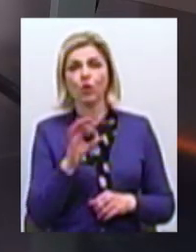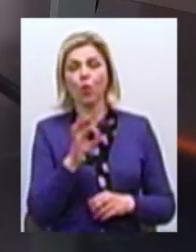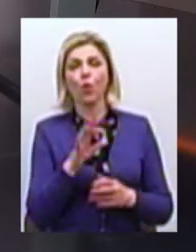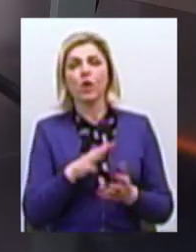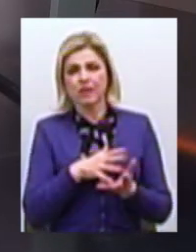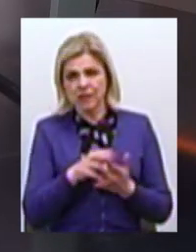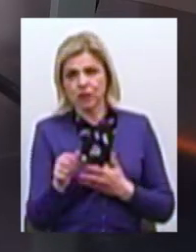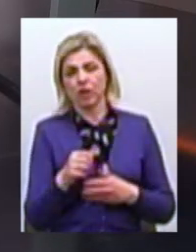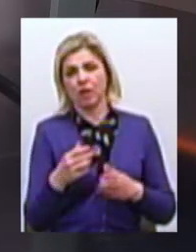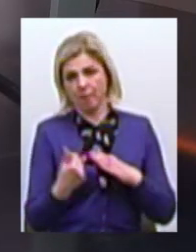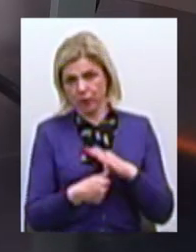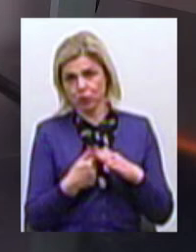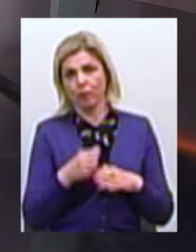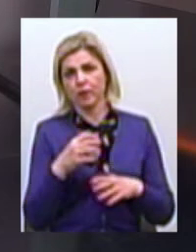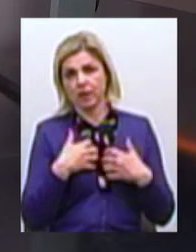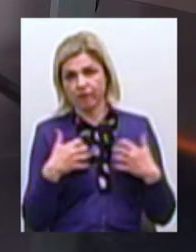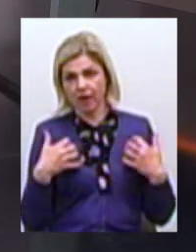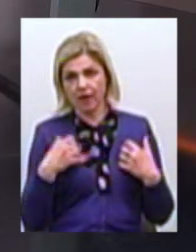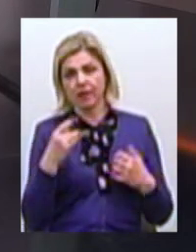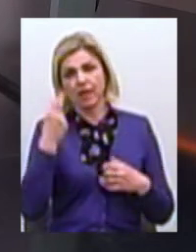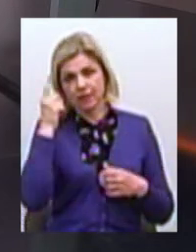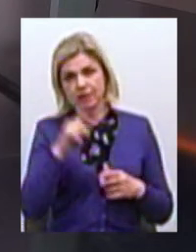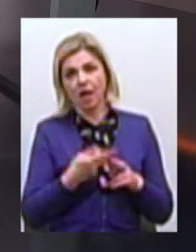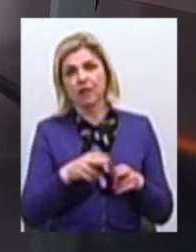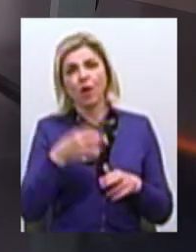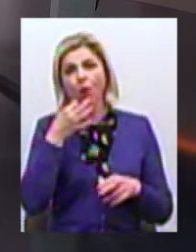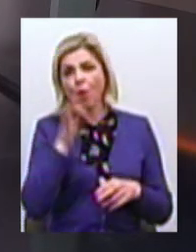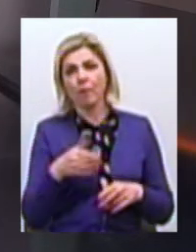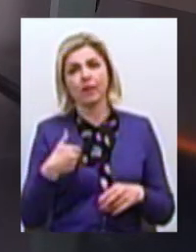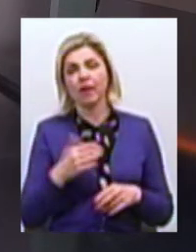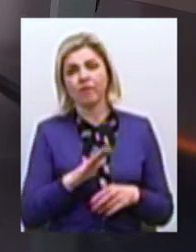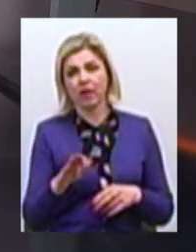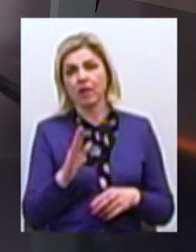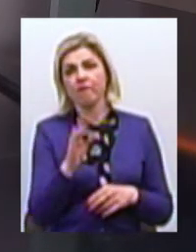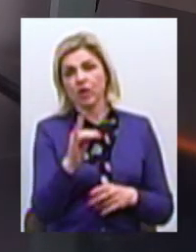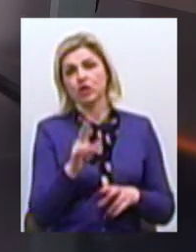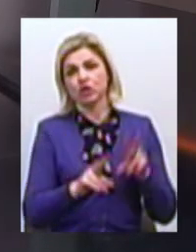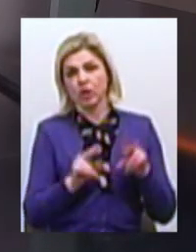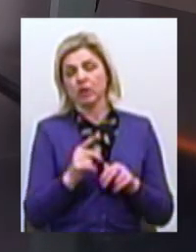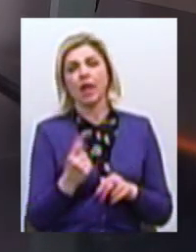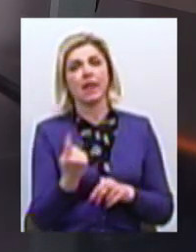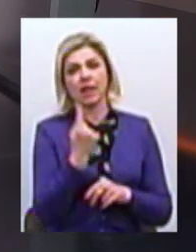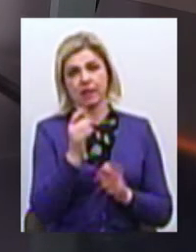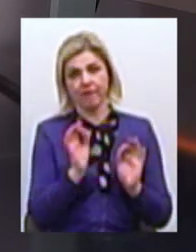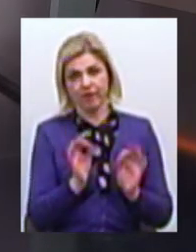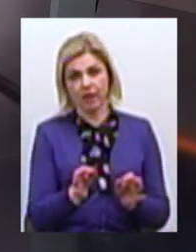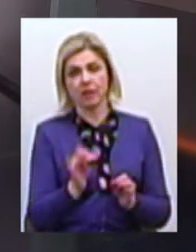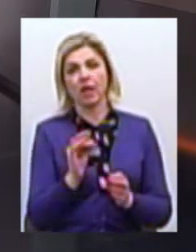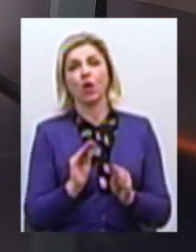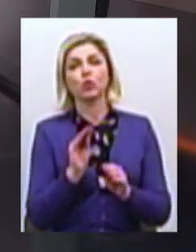бездомних тварин, знаючи, що цей досвід неефективний, ви вважаєте його єдиним вірним. І потім ще